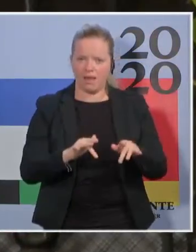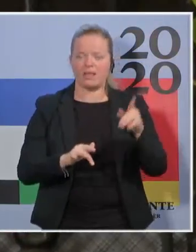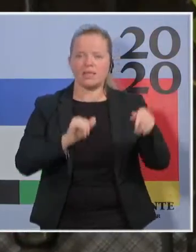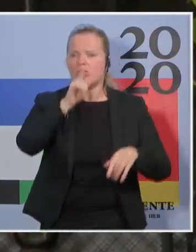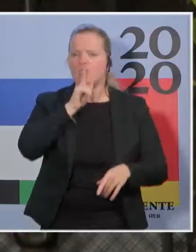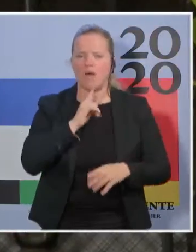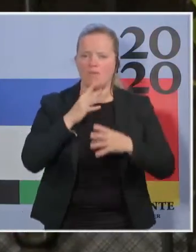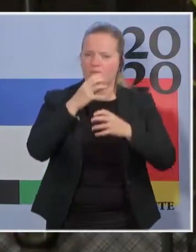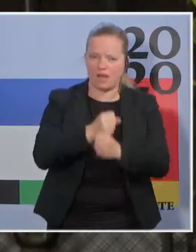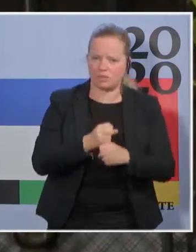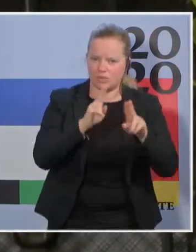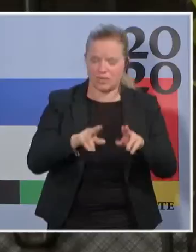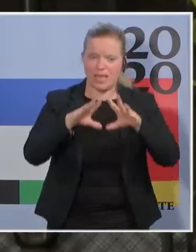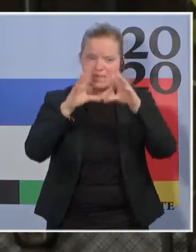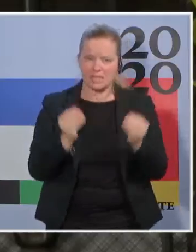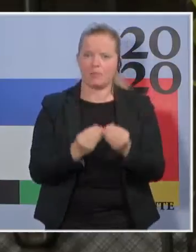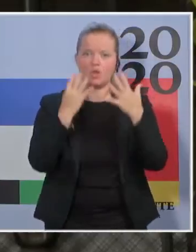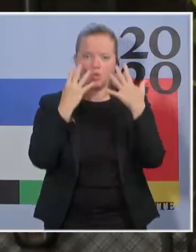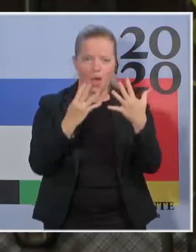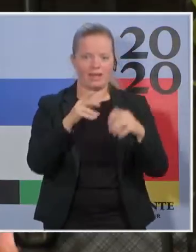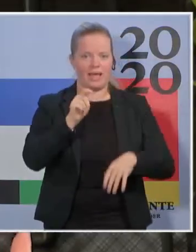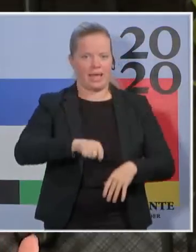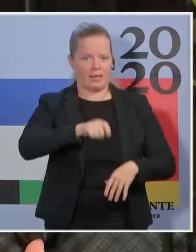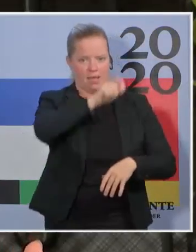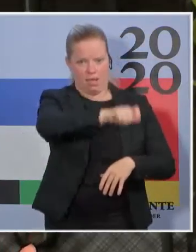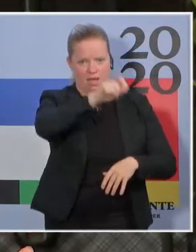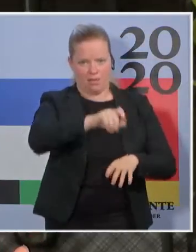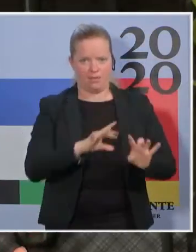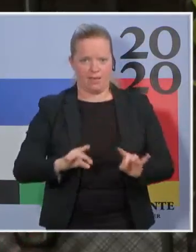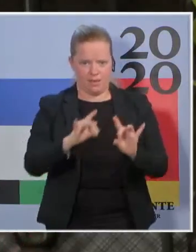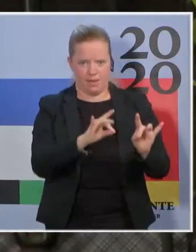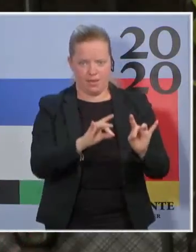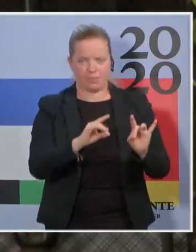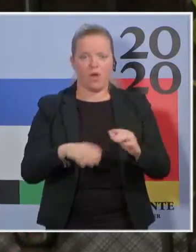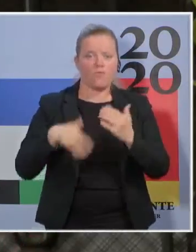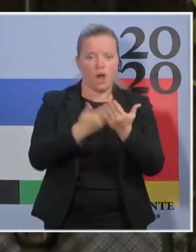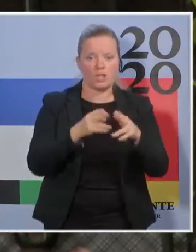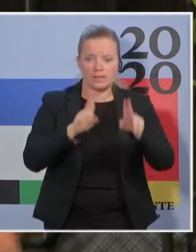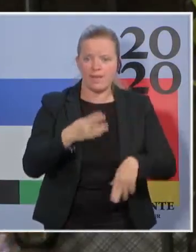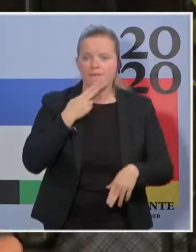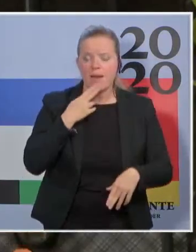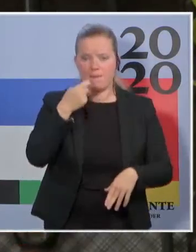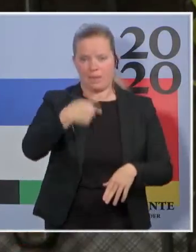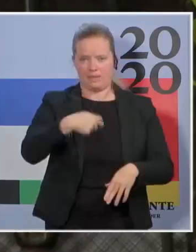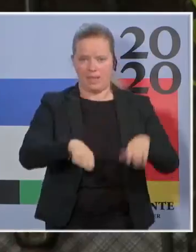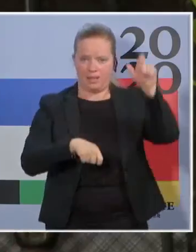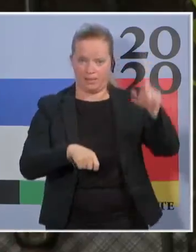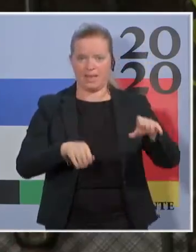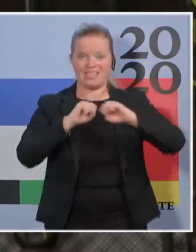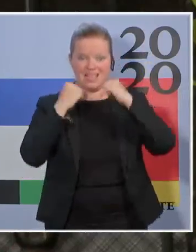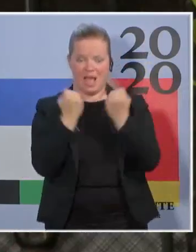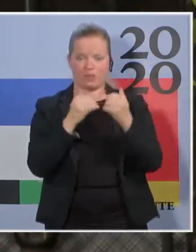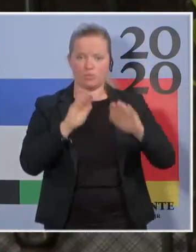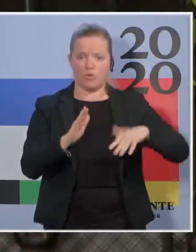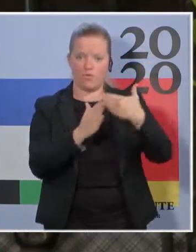dort 9 Richter insgesamt tätig. Das Vorschlagsrecht liegt beim Präsidenten. Der Senat muss dann dem